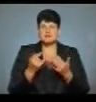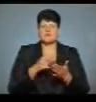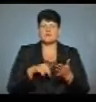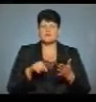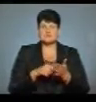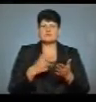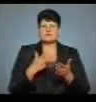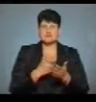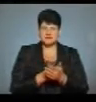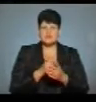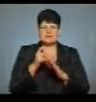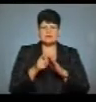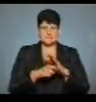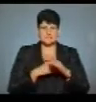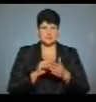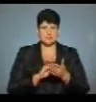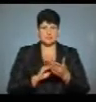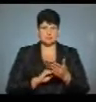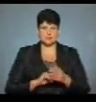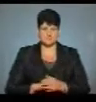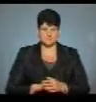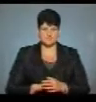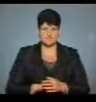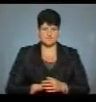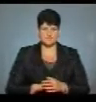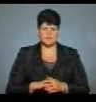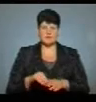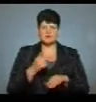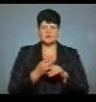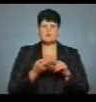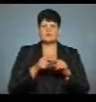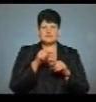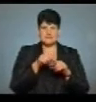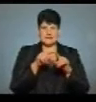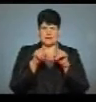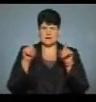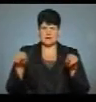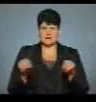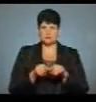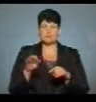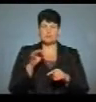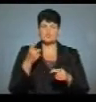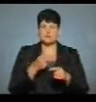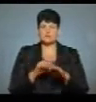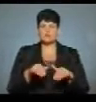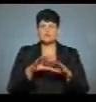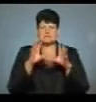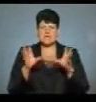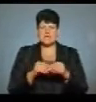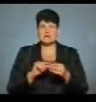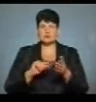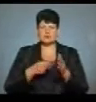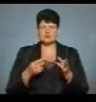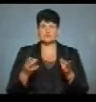дізнавалися кореспонденти Суспільного. На основі цієї карточки про щеплення нам видається загальна довідка про те, що ми маємо право